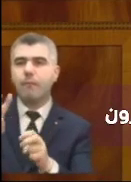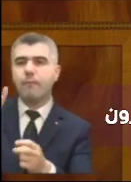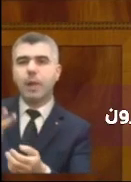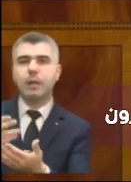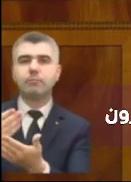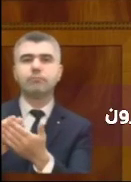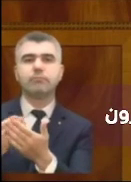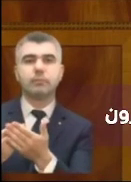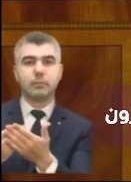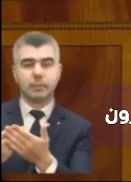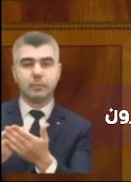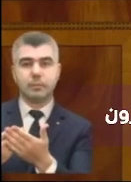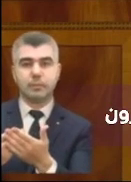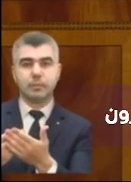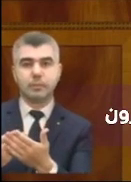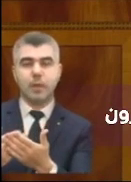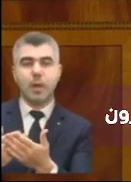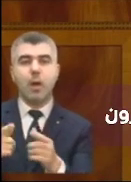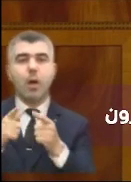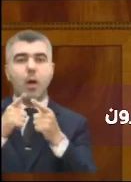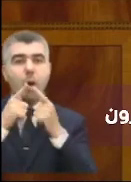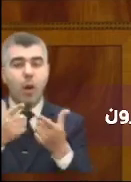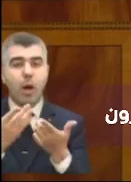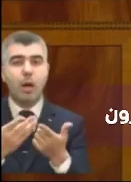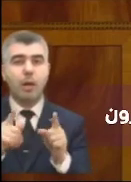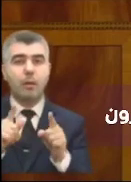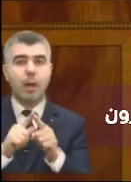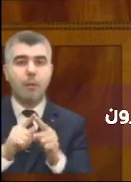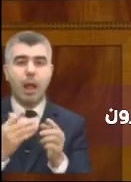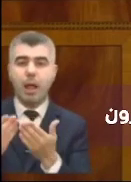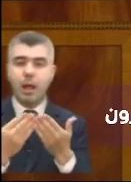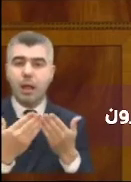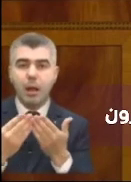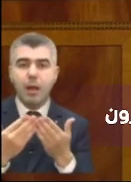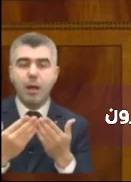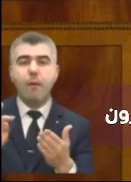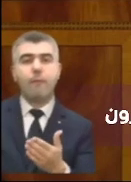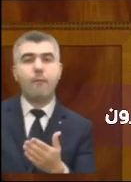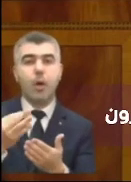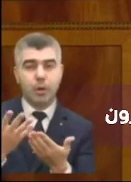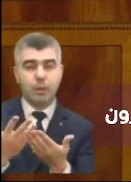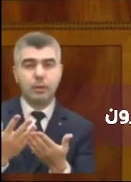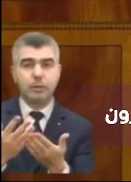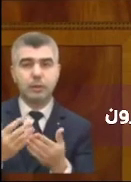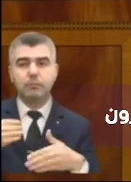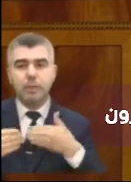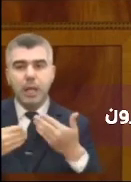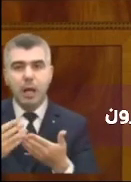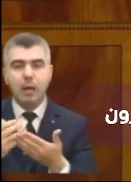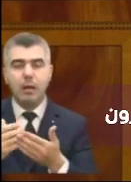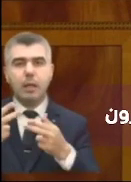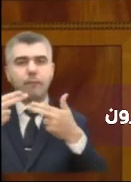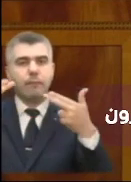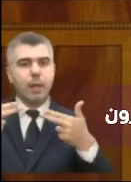تستضيف كل من يبحثون عن أفق من تعلم اللغة العربية للذهاب إلى فرنسا للدراسة